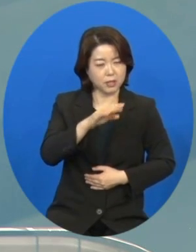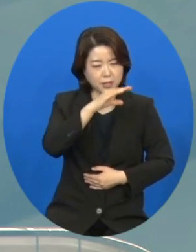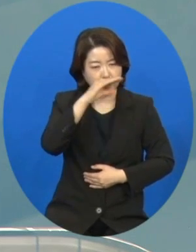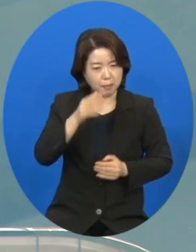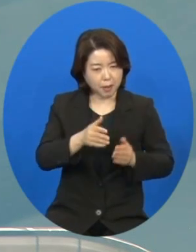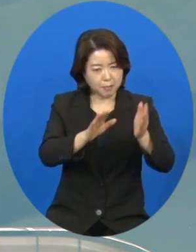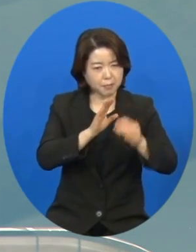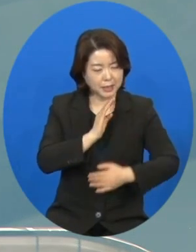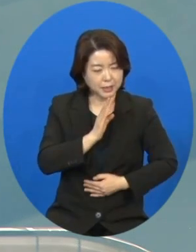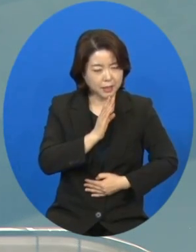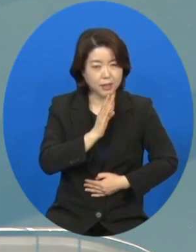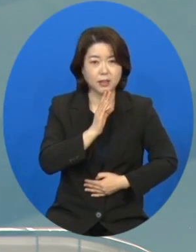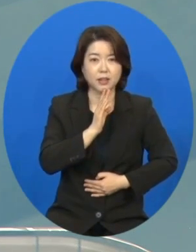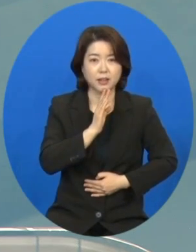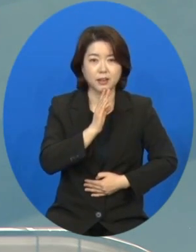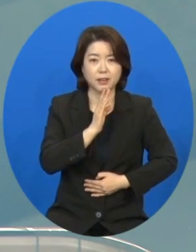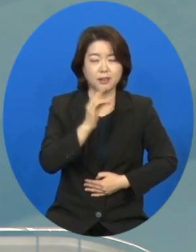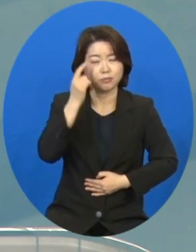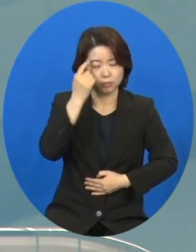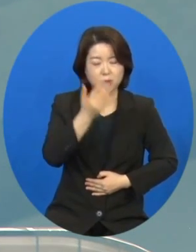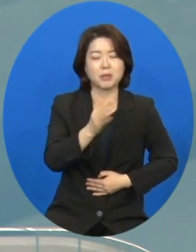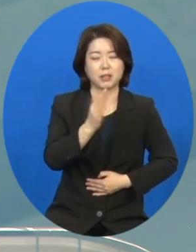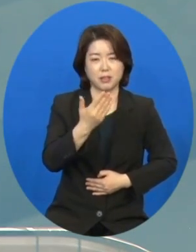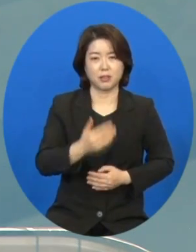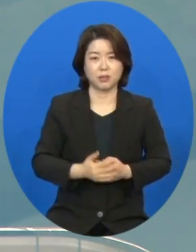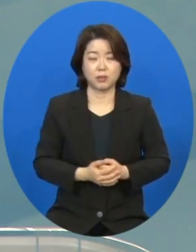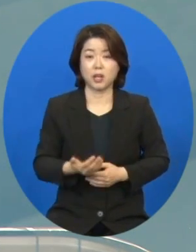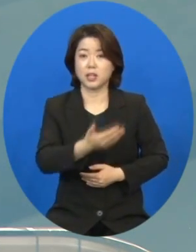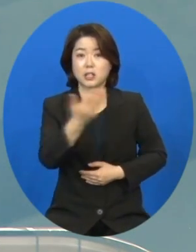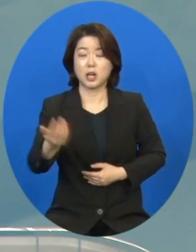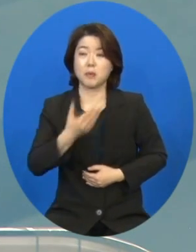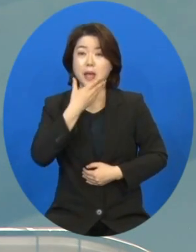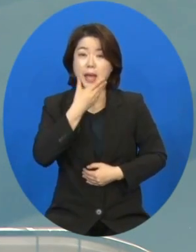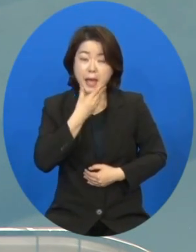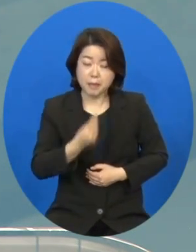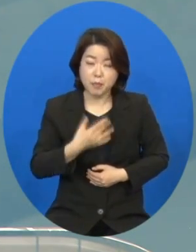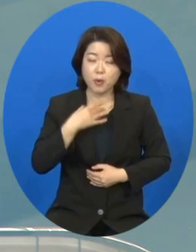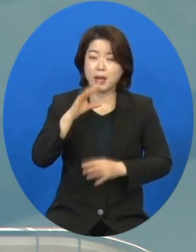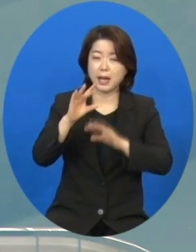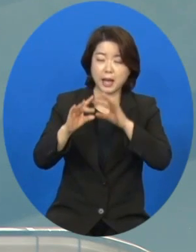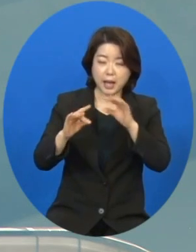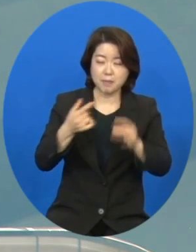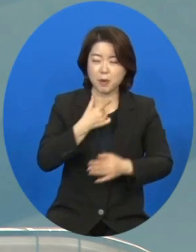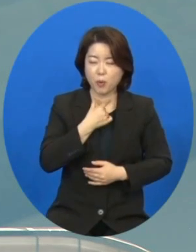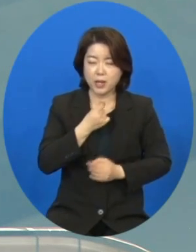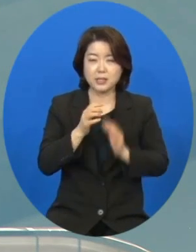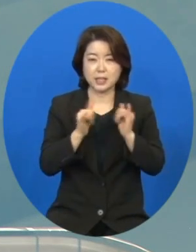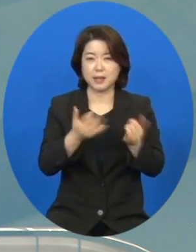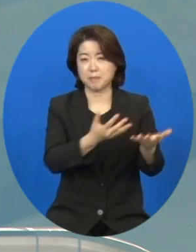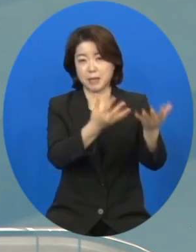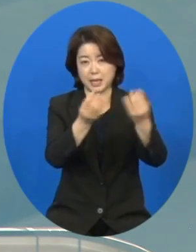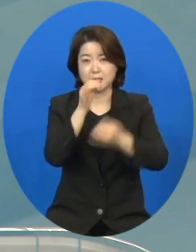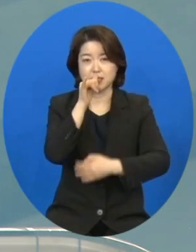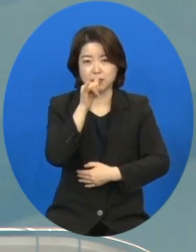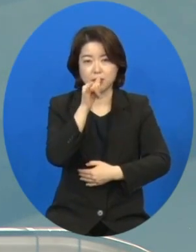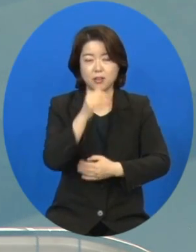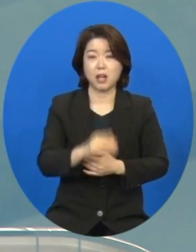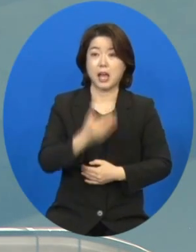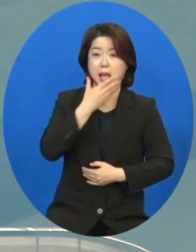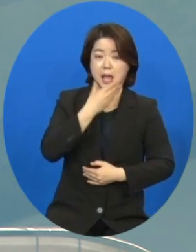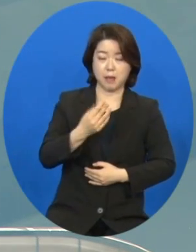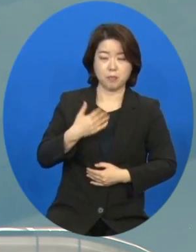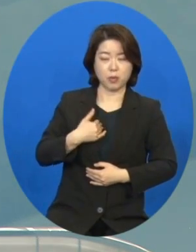건가? 여러분 행복하기를 갈망하는 분이 많으실 거예요. 행복이